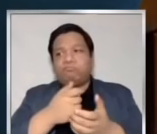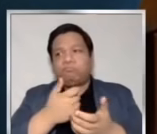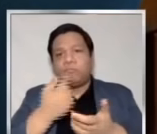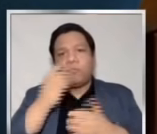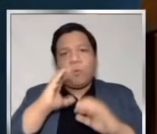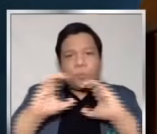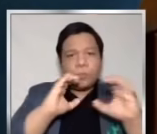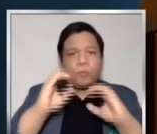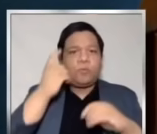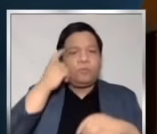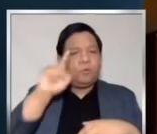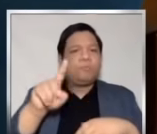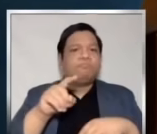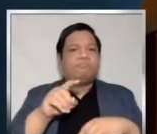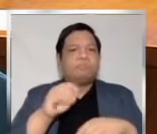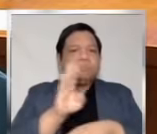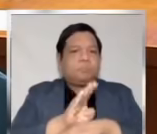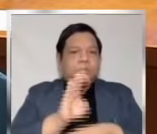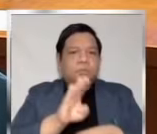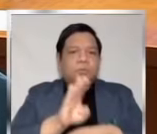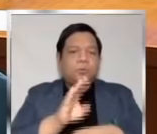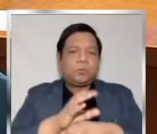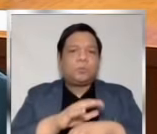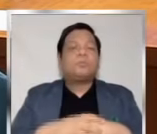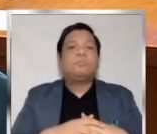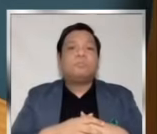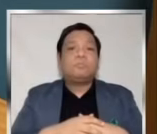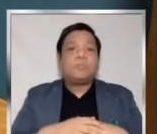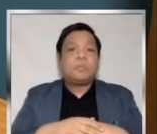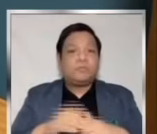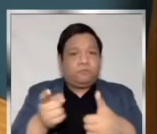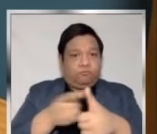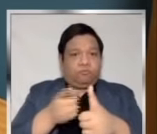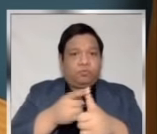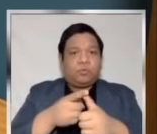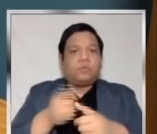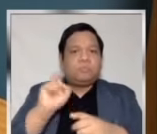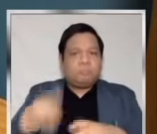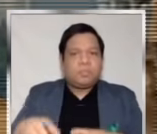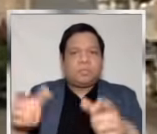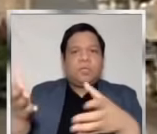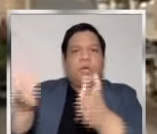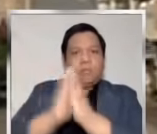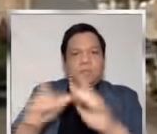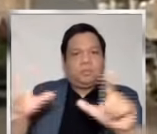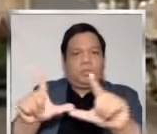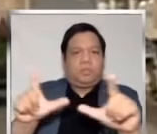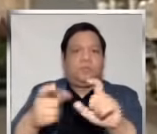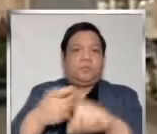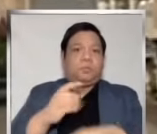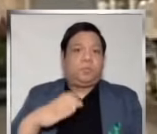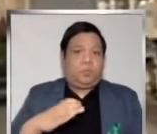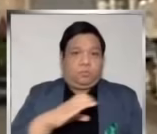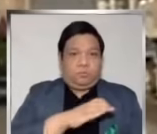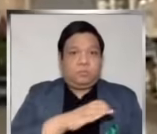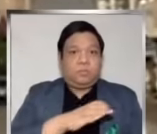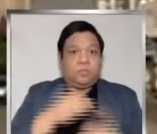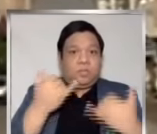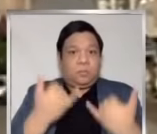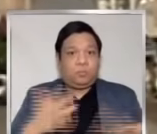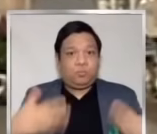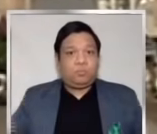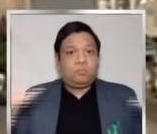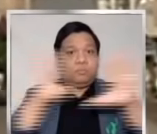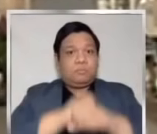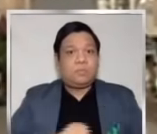purposes o isang radio broadcasting station nang hindi muna kumukuha ng prangkisa mula sa Kongreso. Dahil nag-expire na ang batas na nagbigay